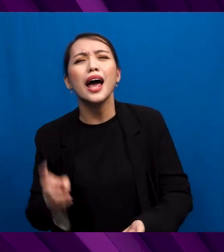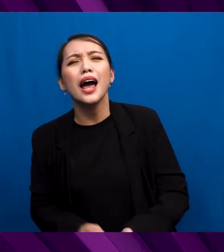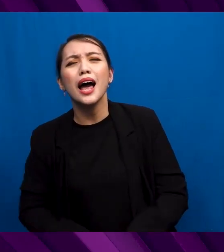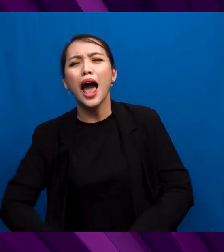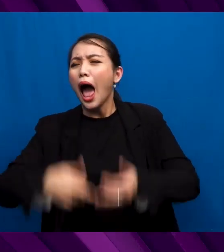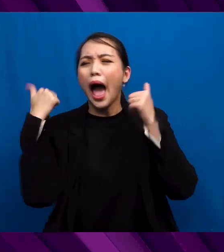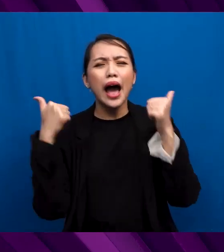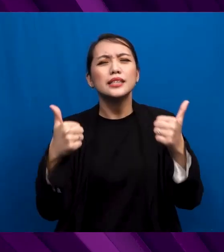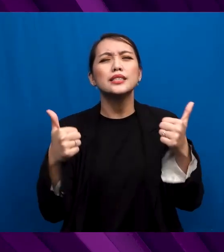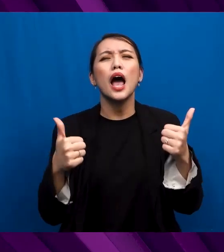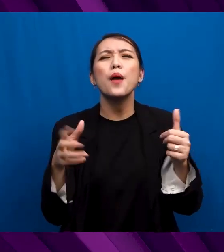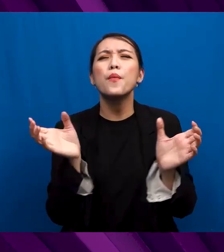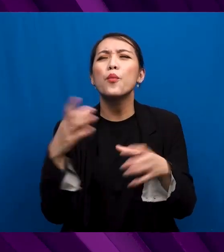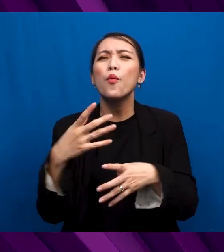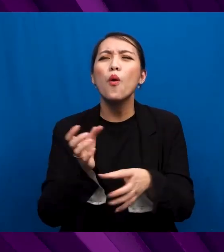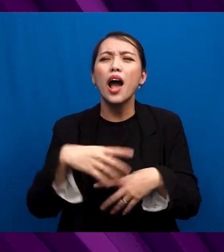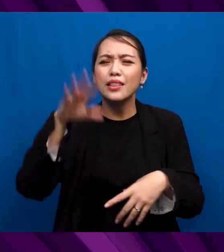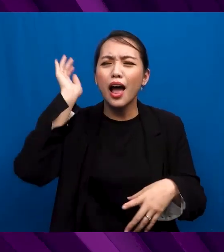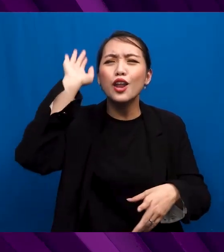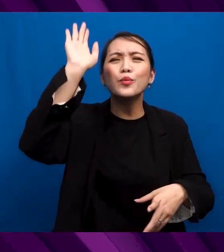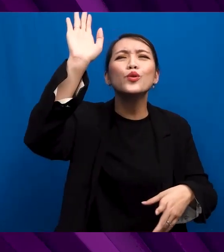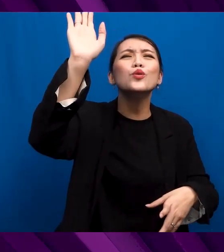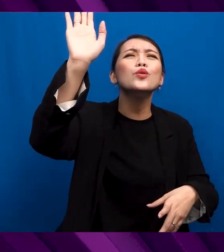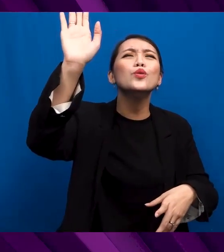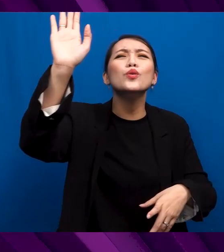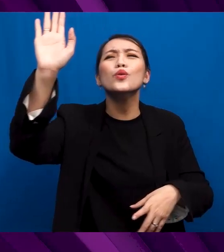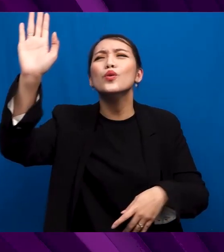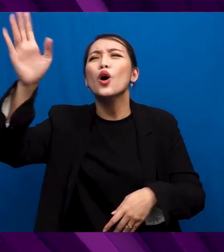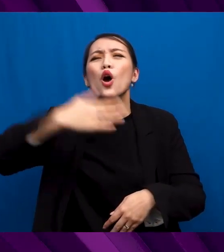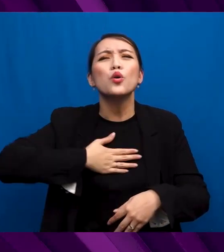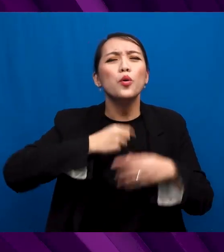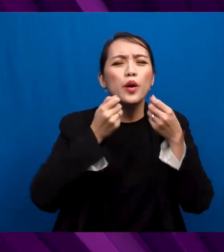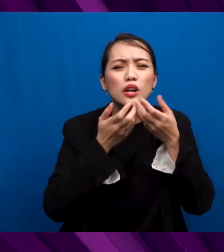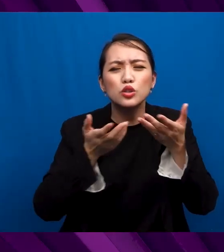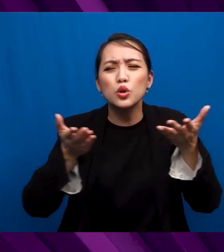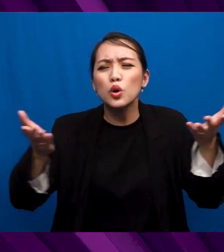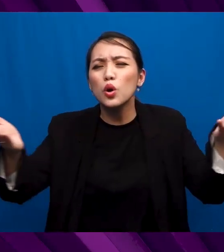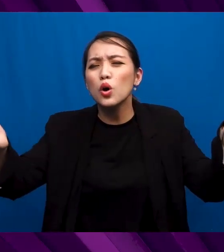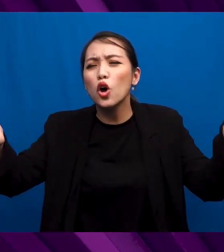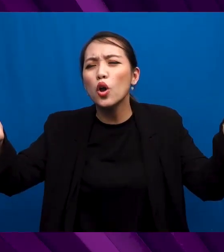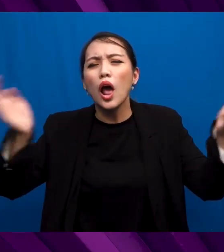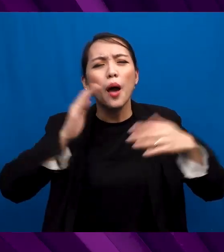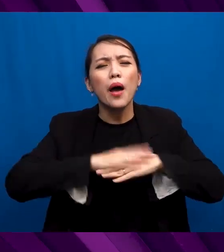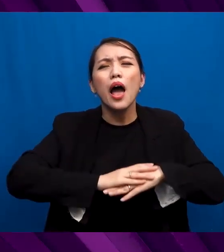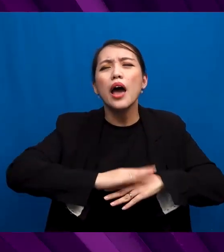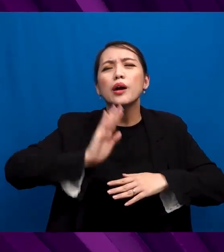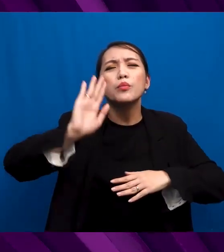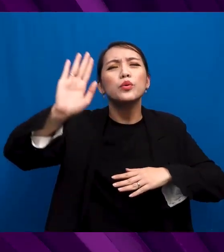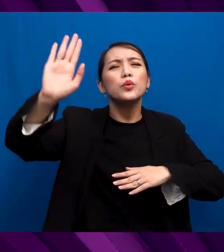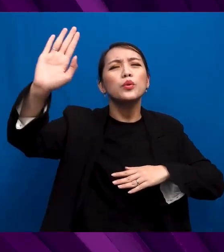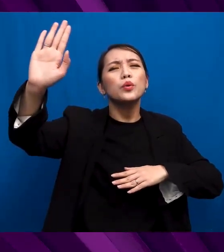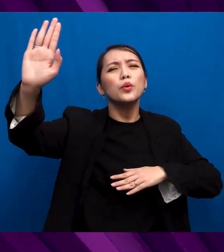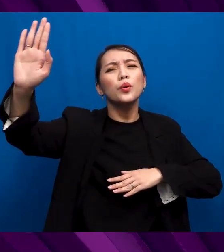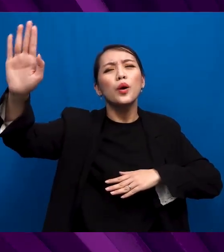Raya Sane, Inara Raya Sona Raya Sana Raya Ramono Raya